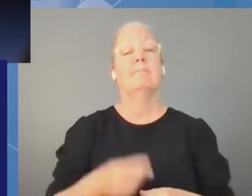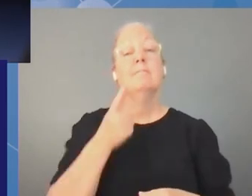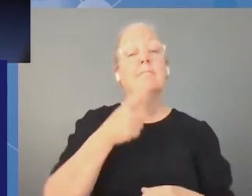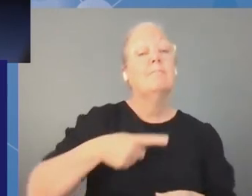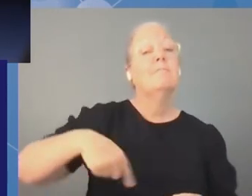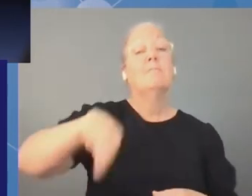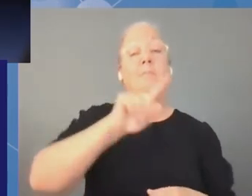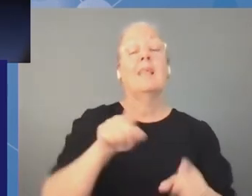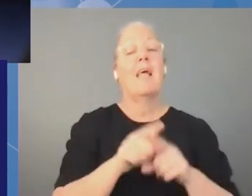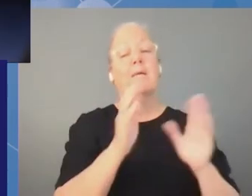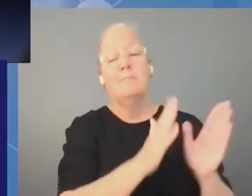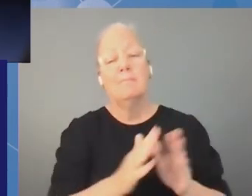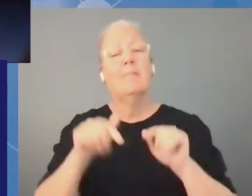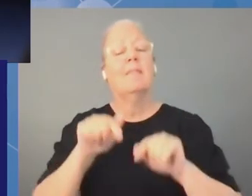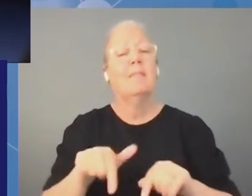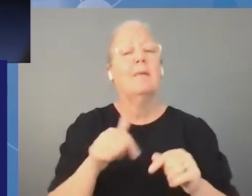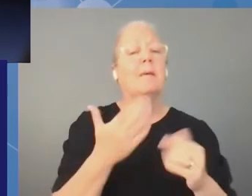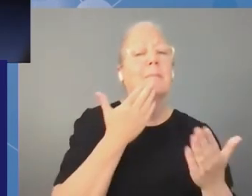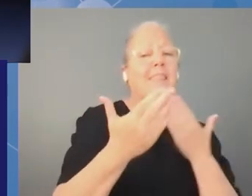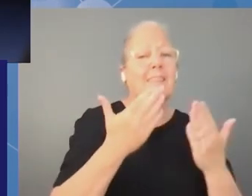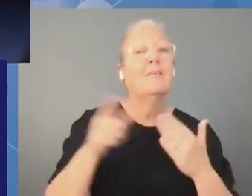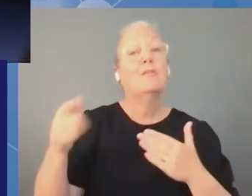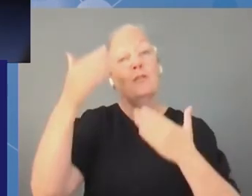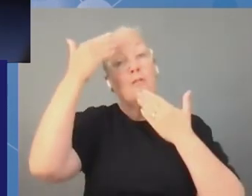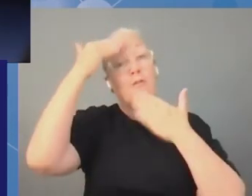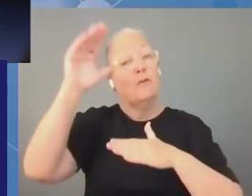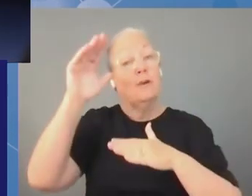前面很多一些演讲讲的，都提到的吧，